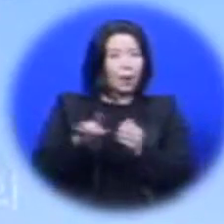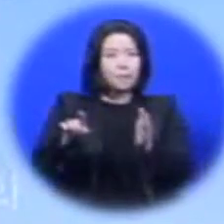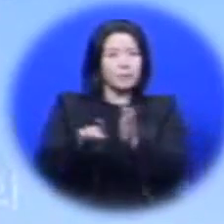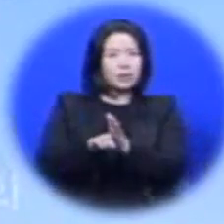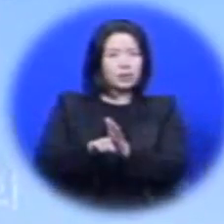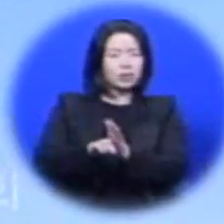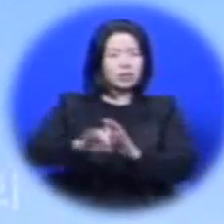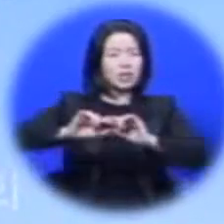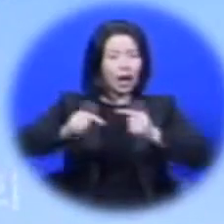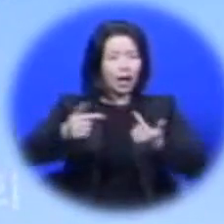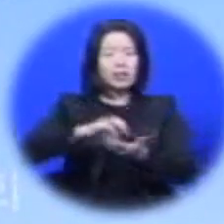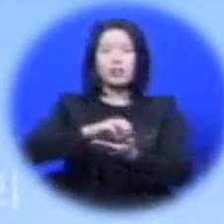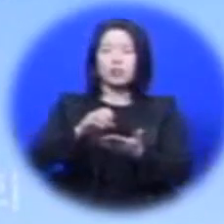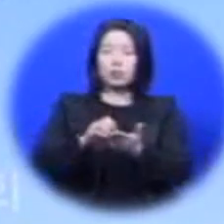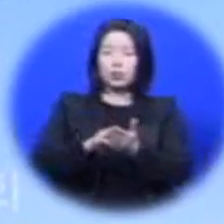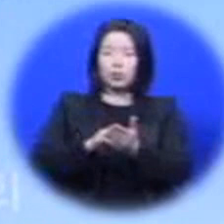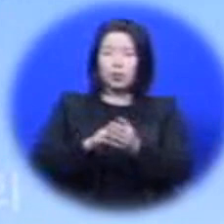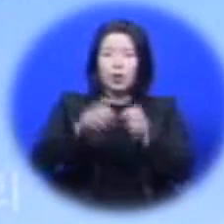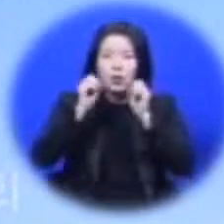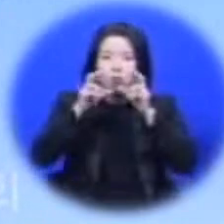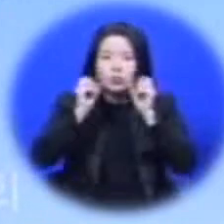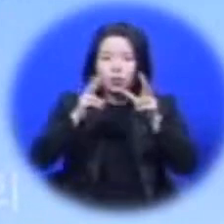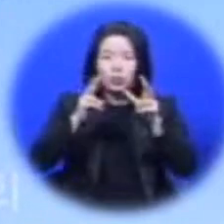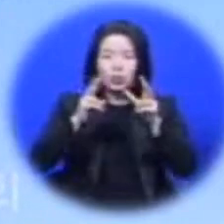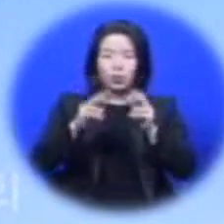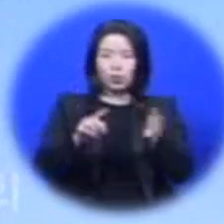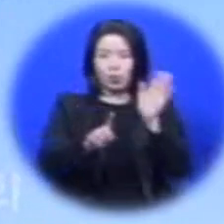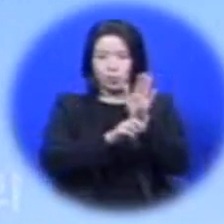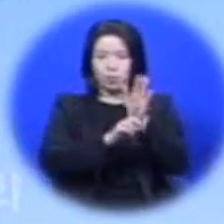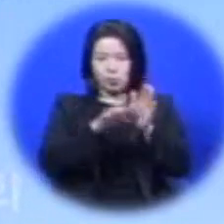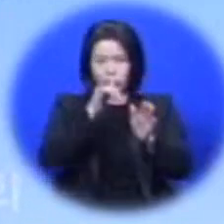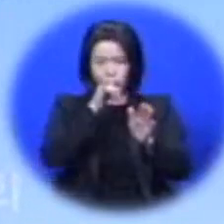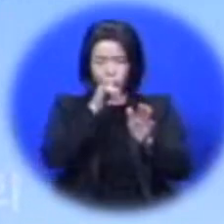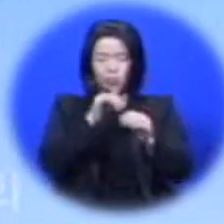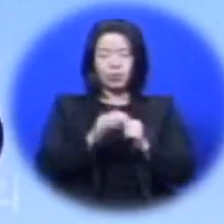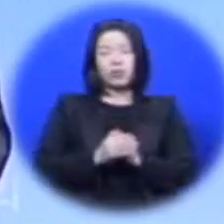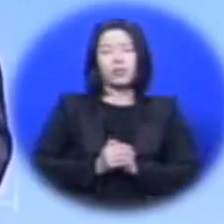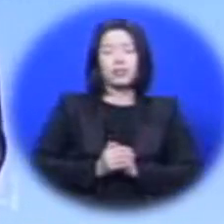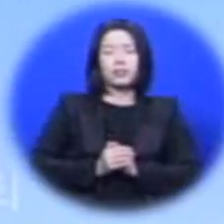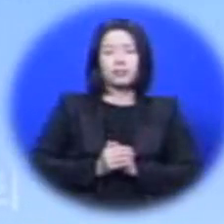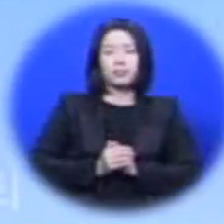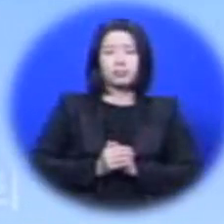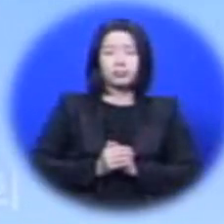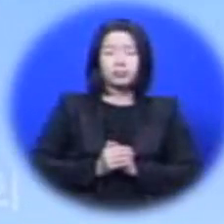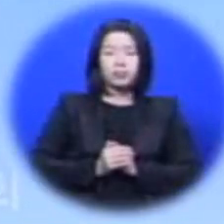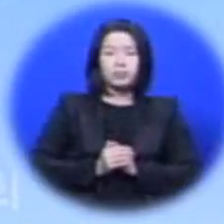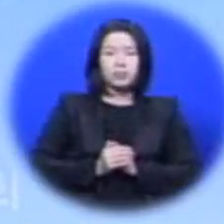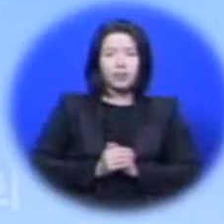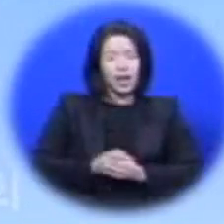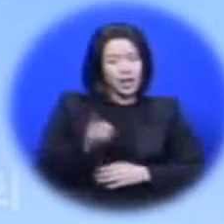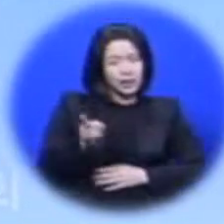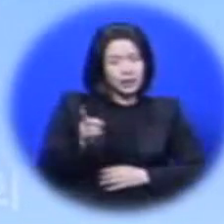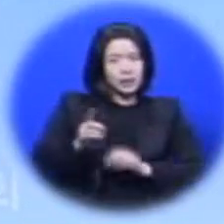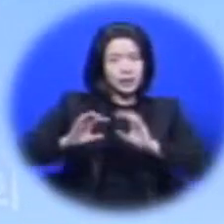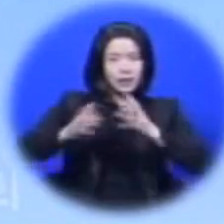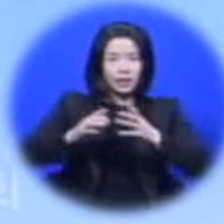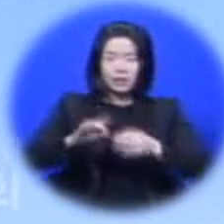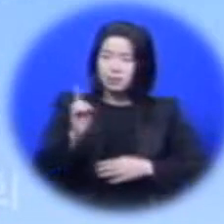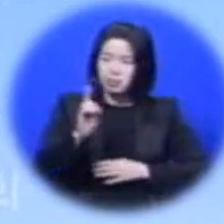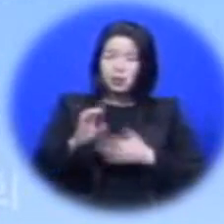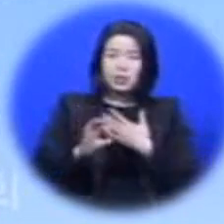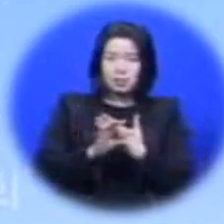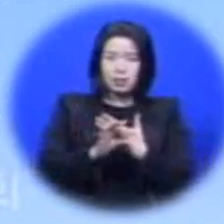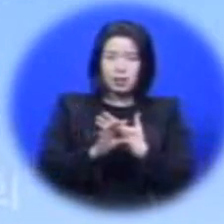믿어지지 않을 정도의 선교 보고가 계속되고 있습니다. 다그 나라는 어떤